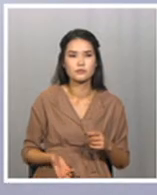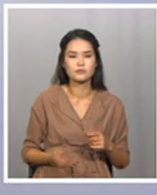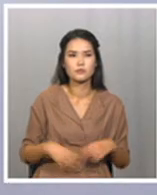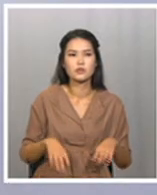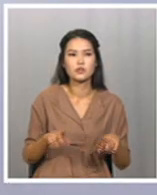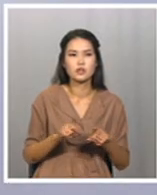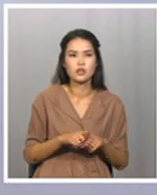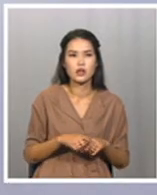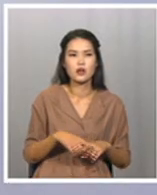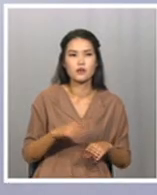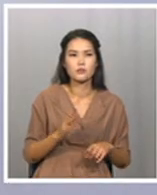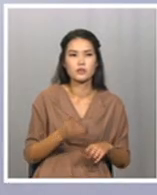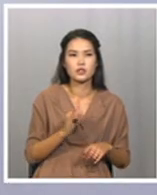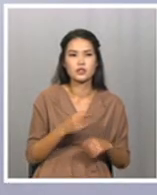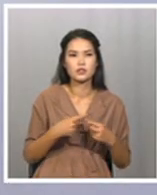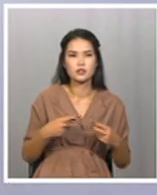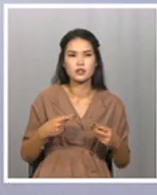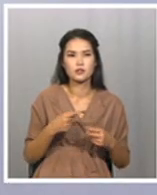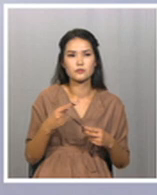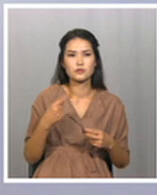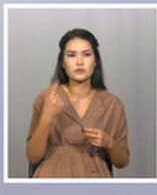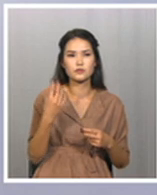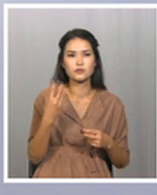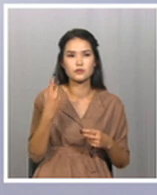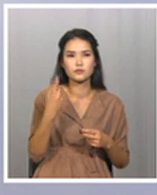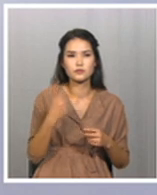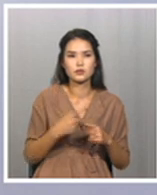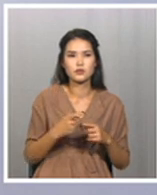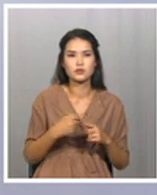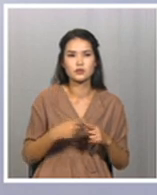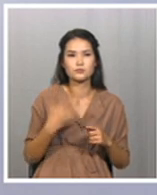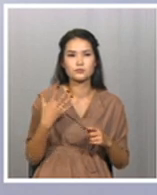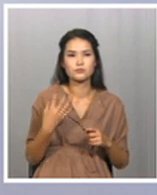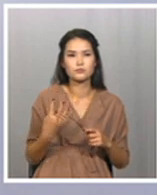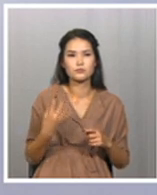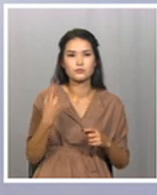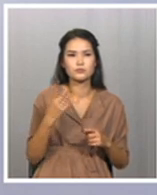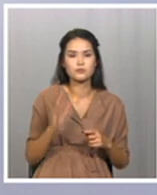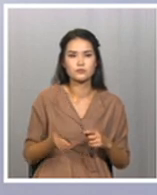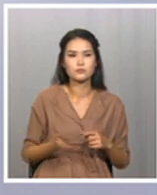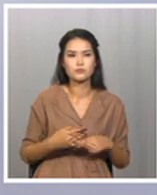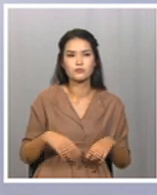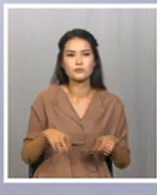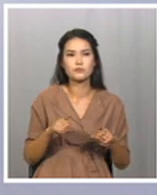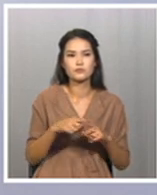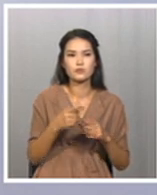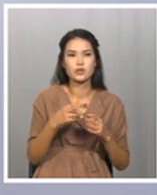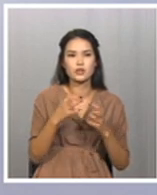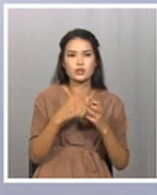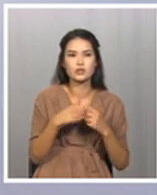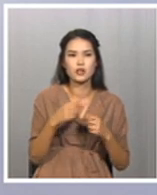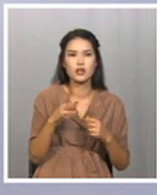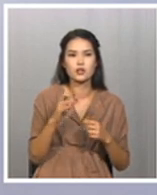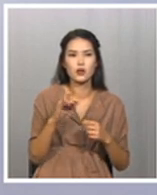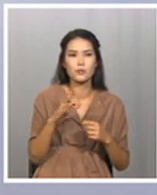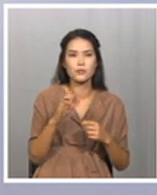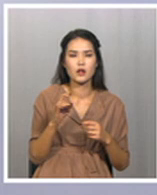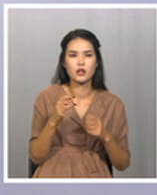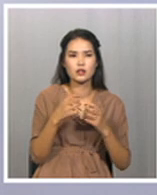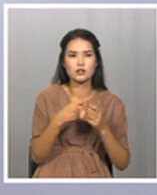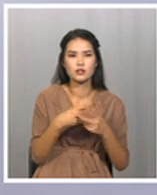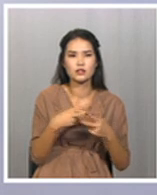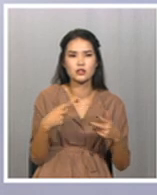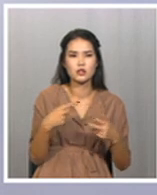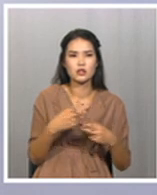Бұдан шығады, y тең минус 4-тен 1 x қосылған 5/4-тен 1. Бұл теңдеу нормалдың теңдеуі.